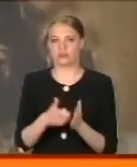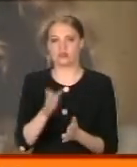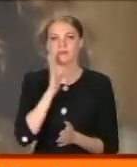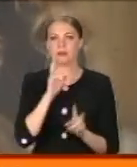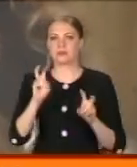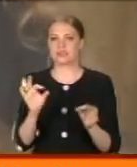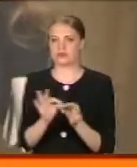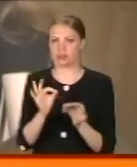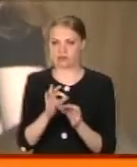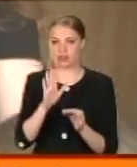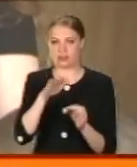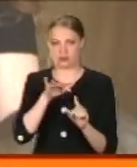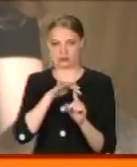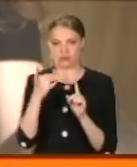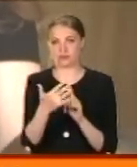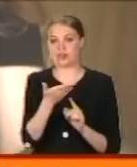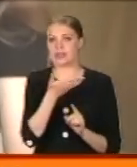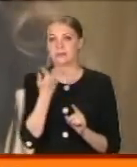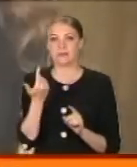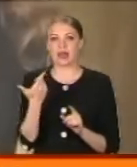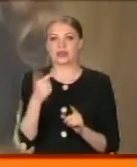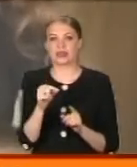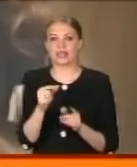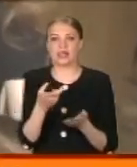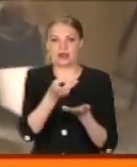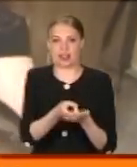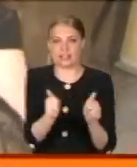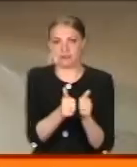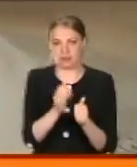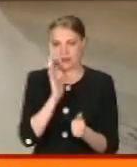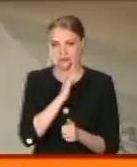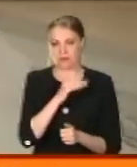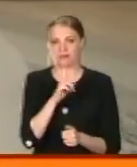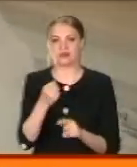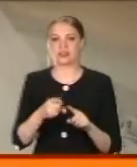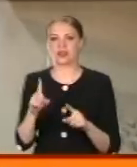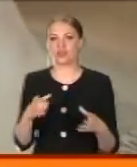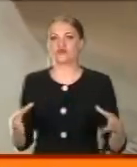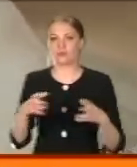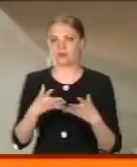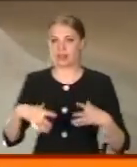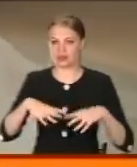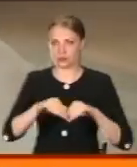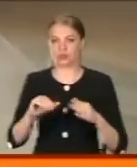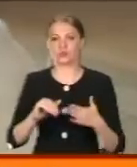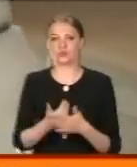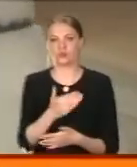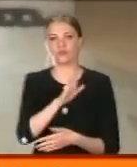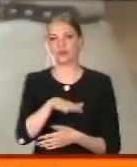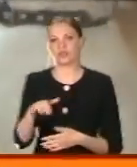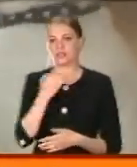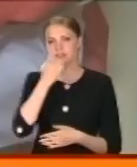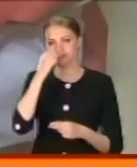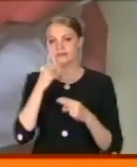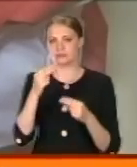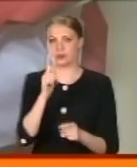сидить, вишиває. Біля неї всі діти, нема навіть де прилягти біля мами. За те, що об'єднали усю родину знову, діти